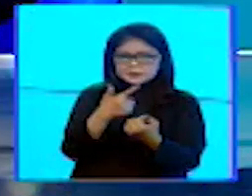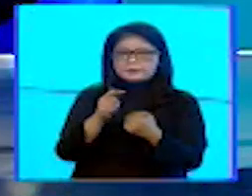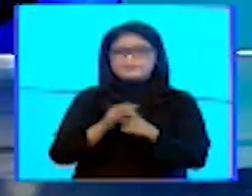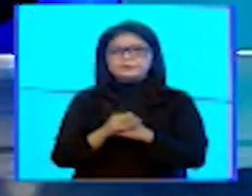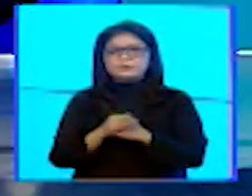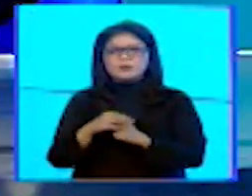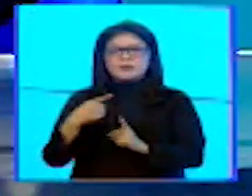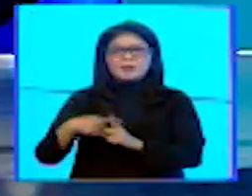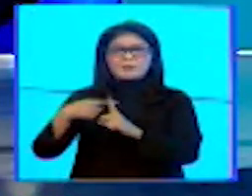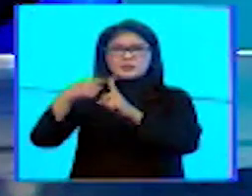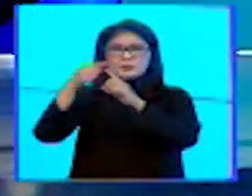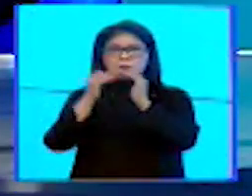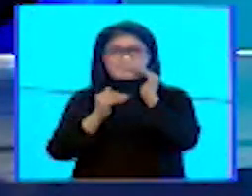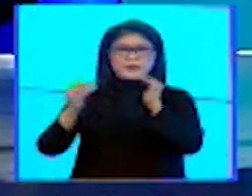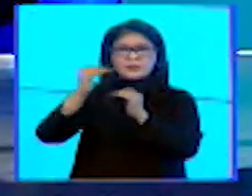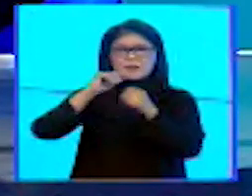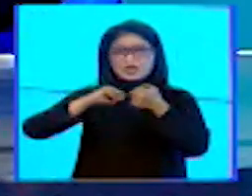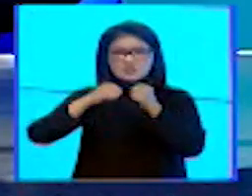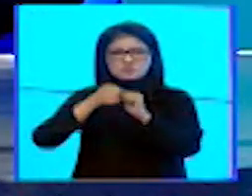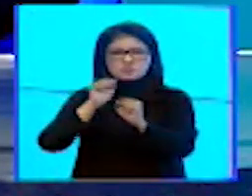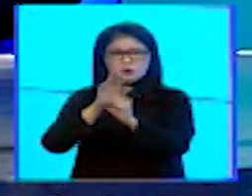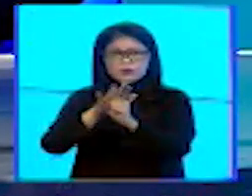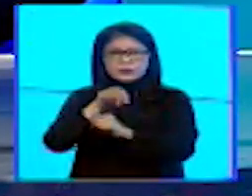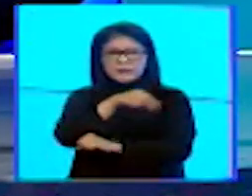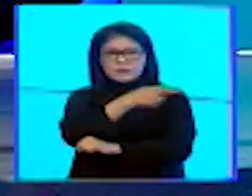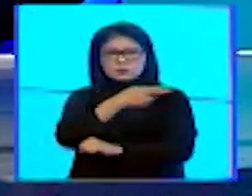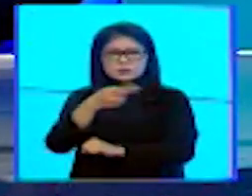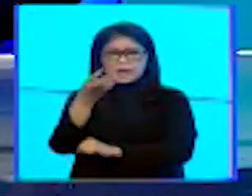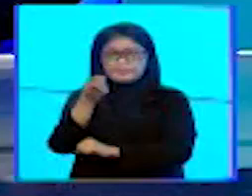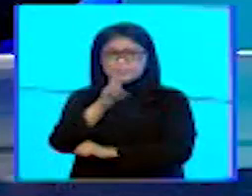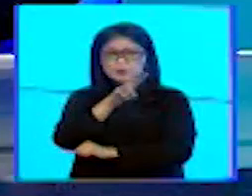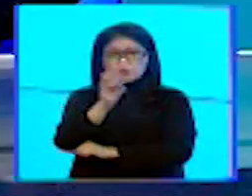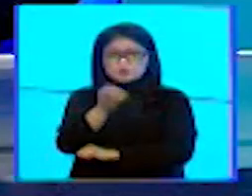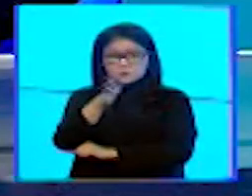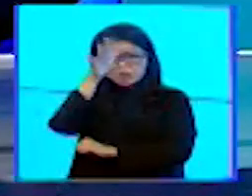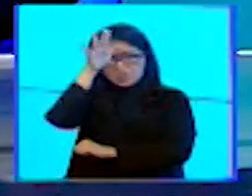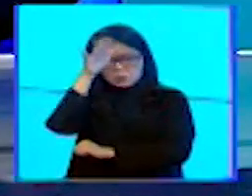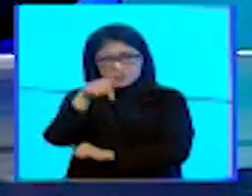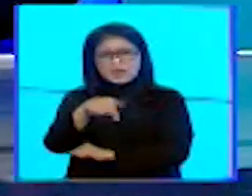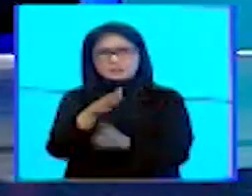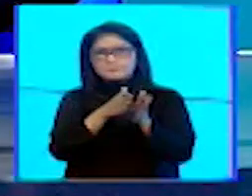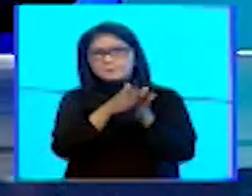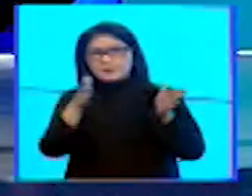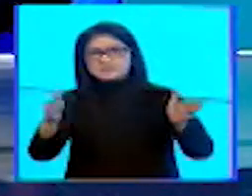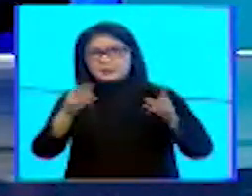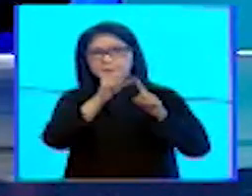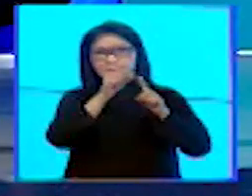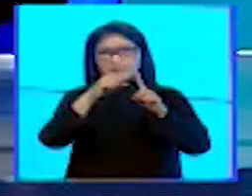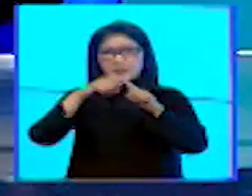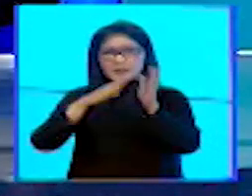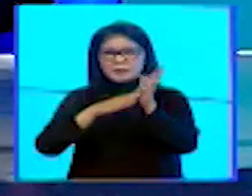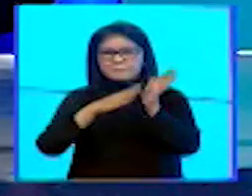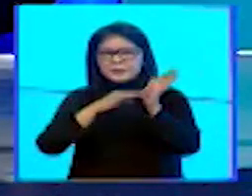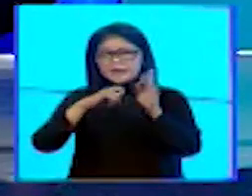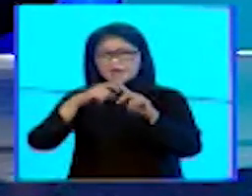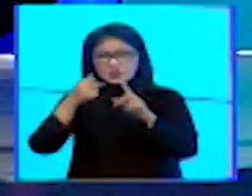Kasus COVID-19 di tanah air hingga hampir menembus 2 juta kasus membuat pemerintah kembali memutuskan perpanjangan PPKM Mikro